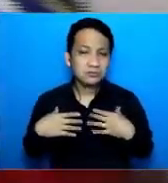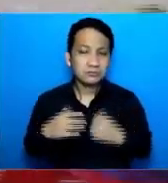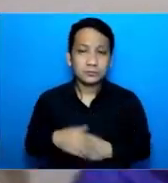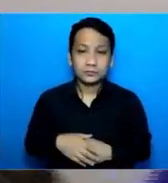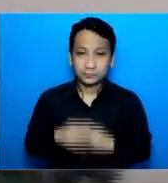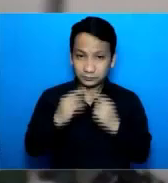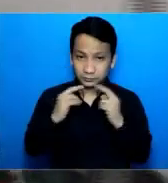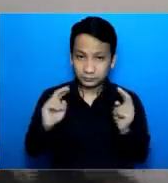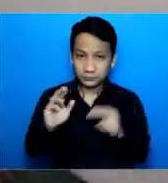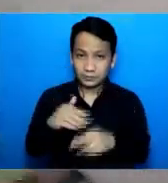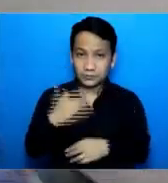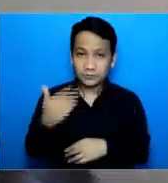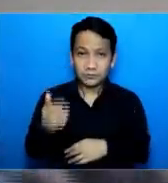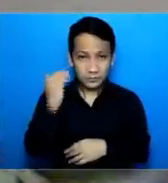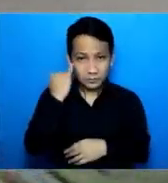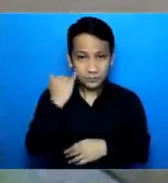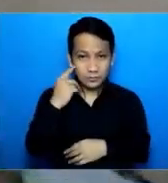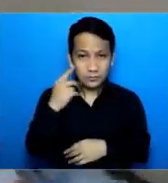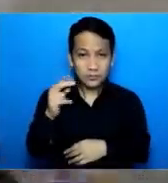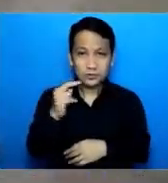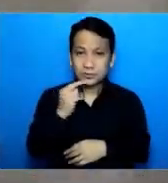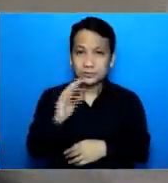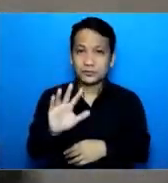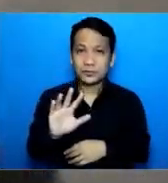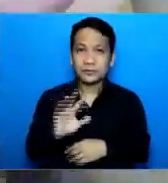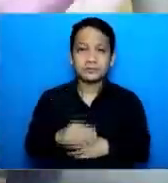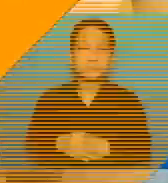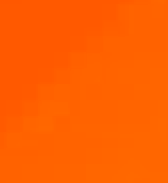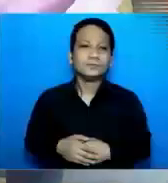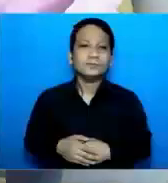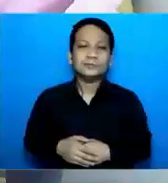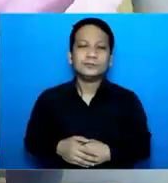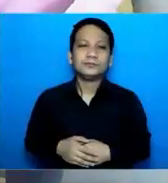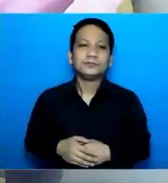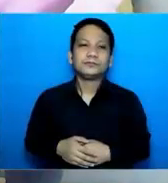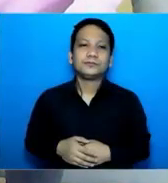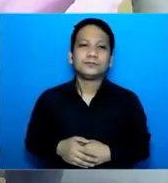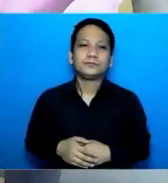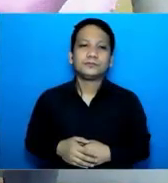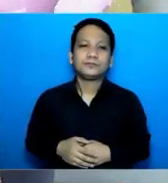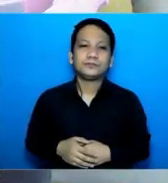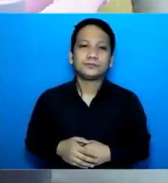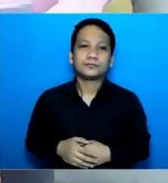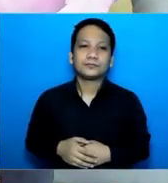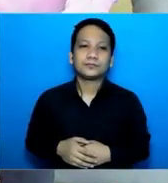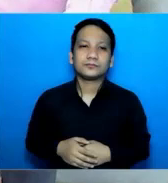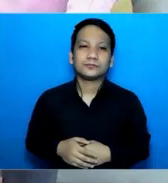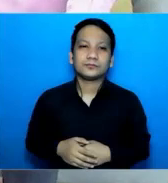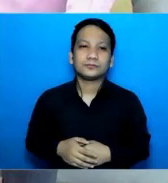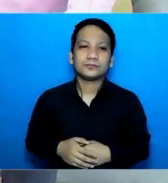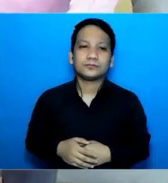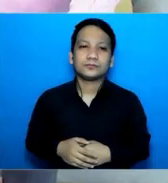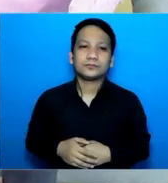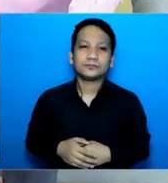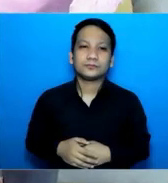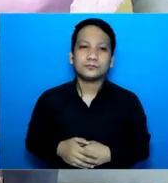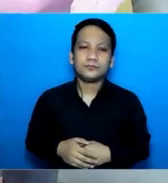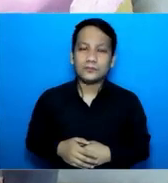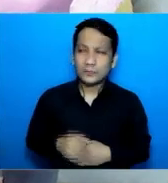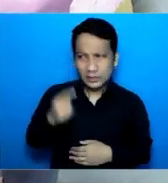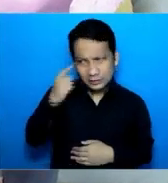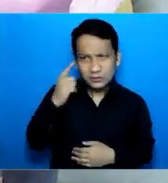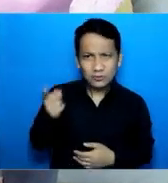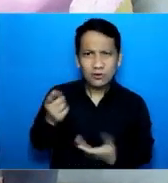frontline, Justinne Punsalang, News 5. Alam mo, Pao, I think yung crucial dito is yung timeliness